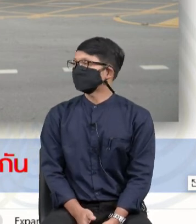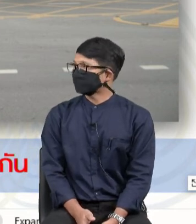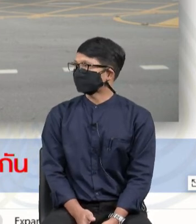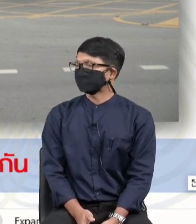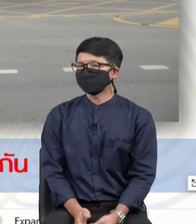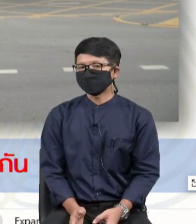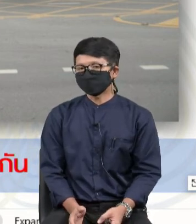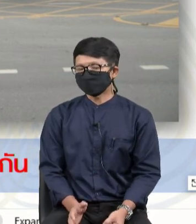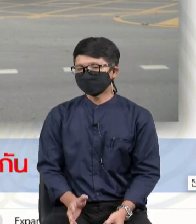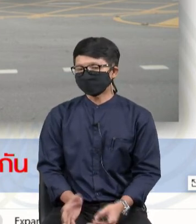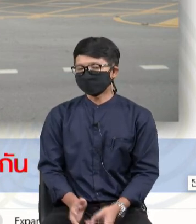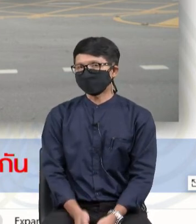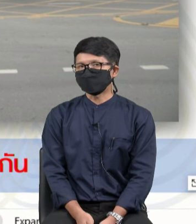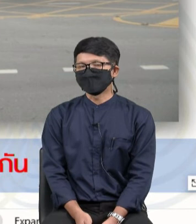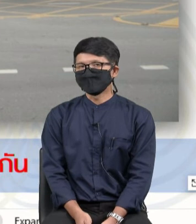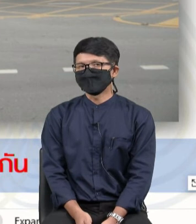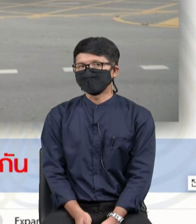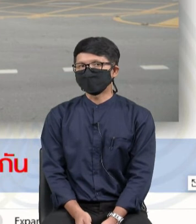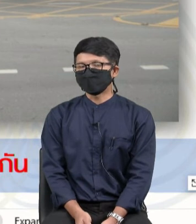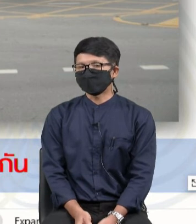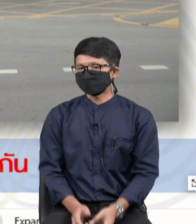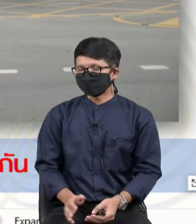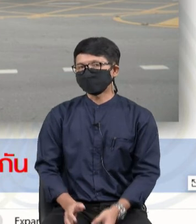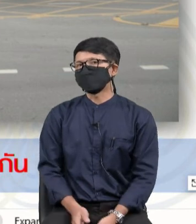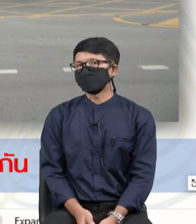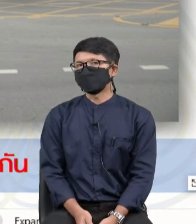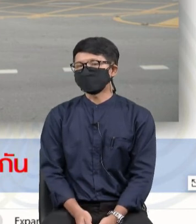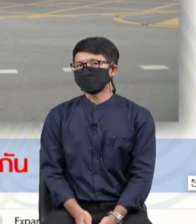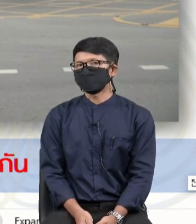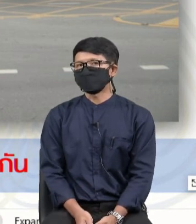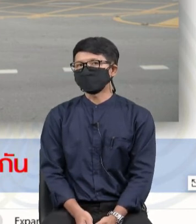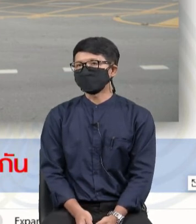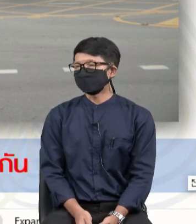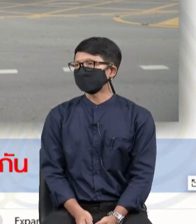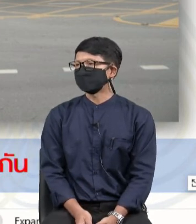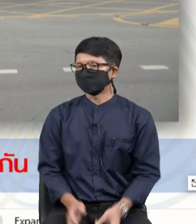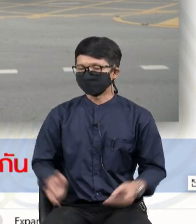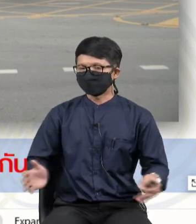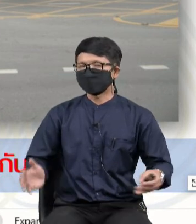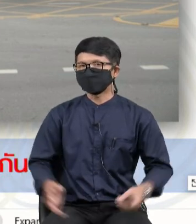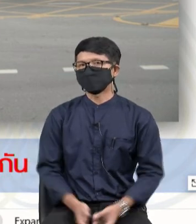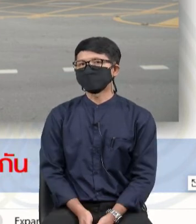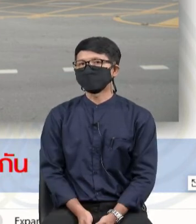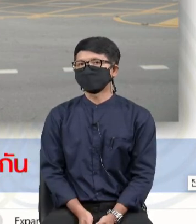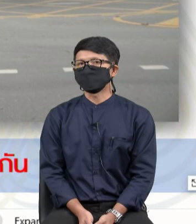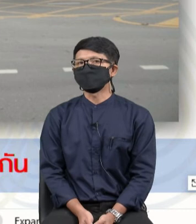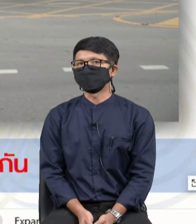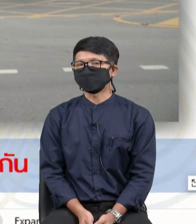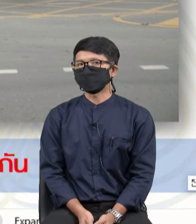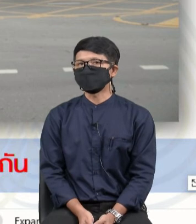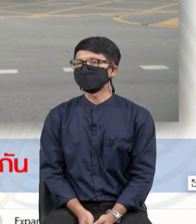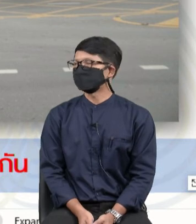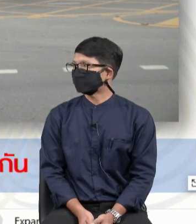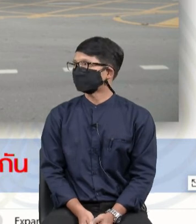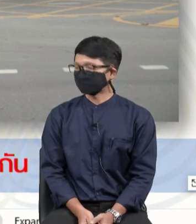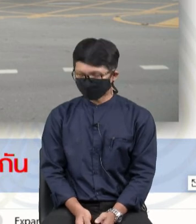างเครื่องจักรนะครับแล้วก็ถ้ากระสอบทรายเล็กๆก็อาจจะลดจำนวนลงและใช้เป็นตัวบิ๊กแบ็กที่มีปริมาตรความจุของตัวถุงแล้วก็